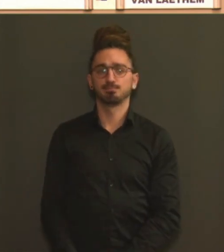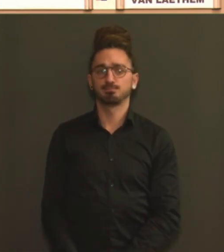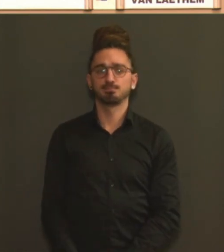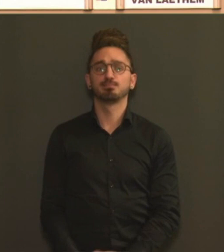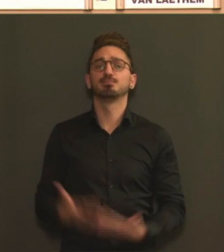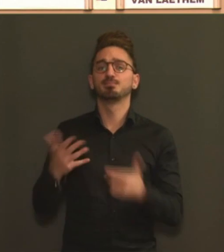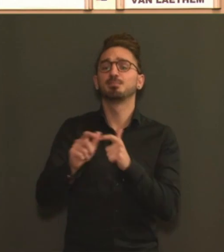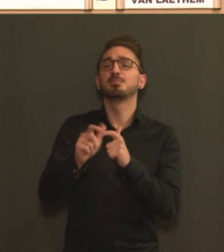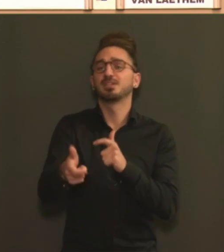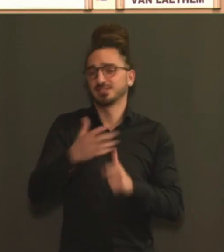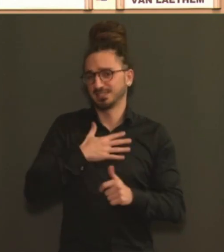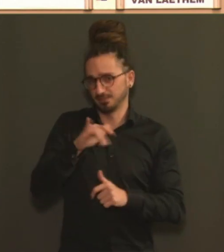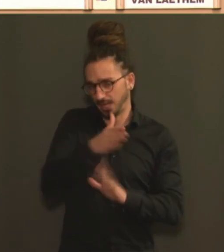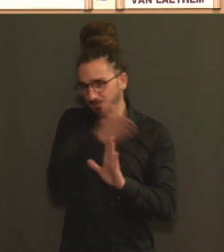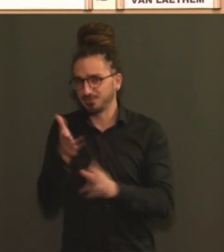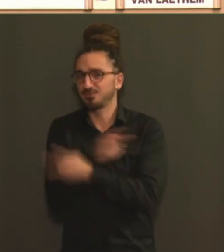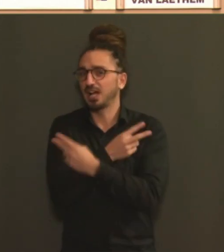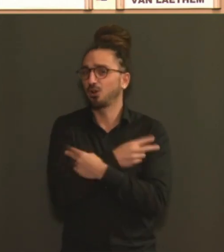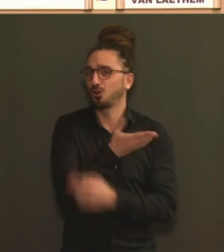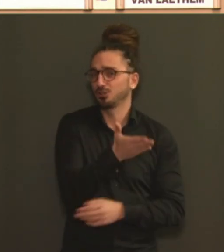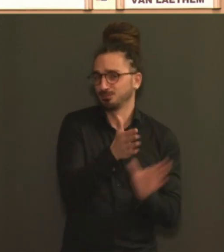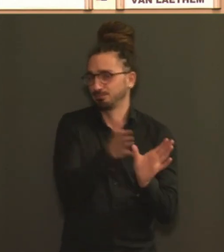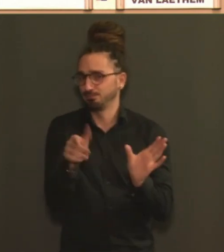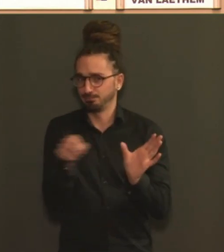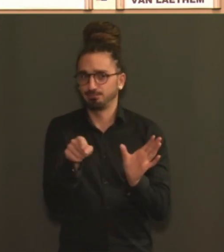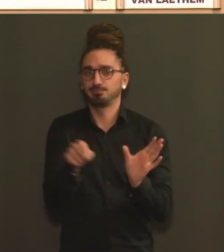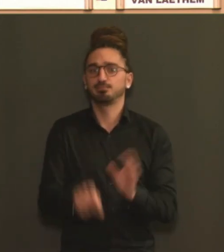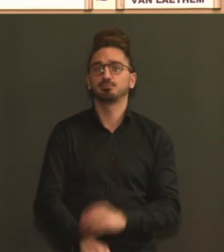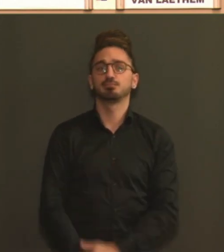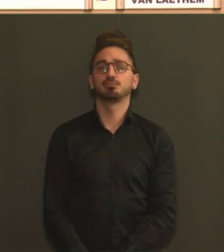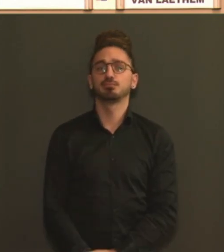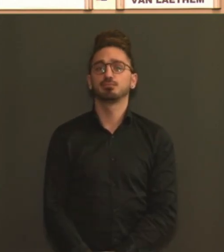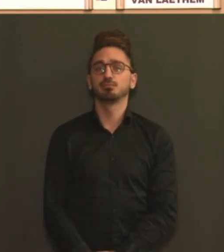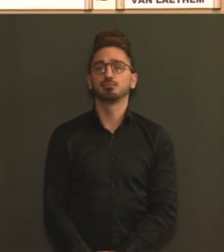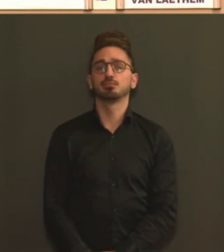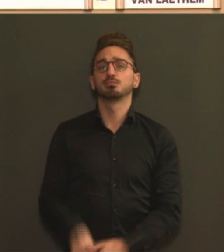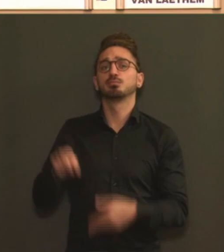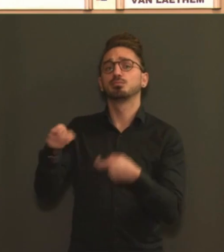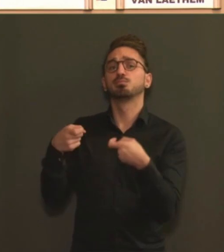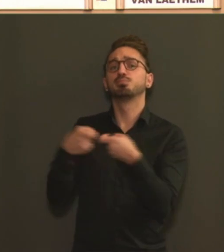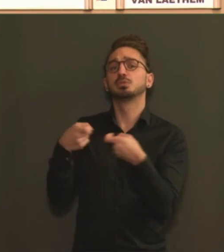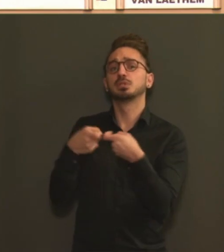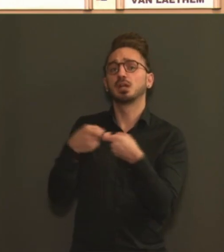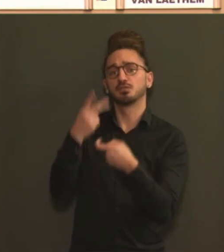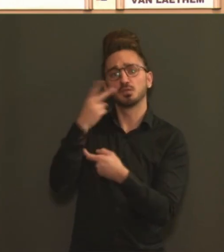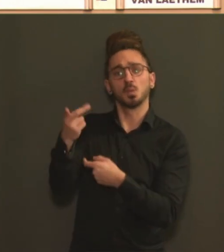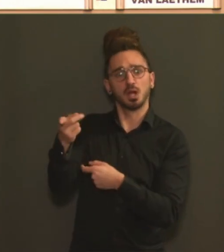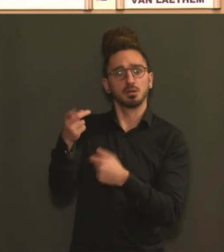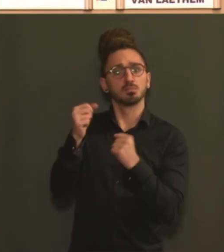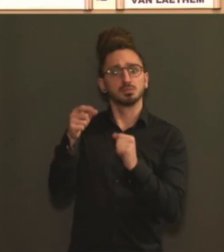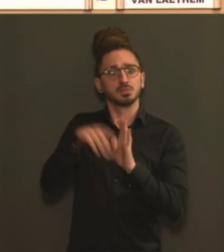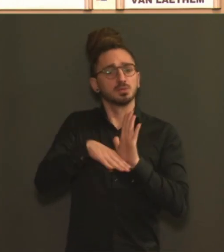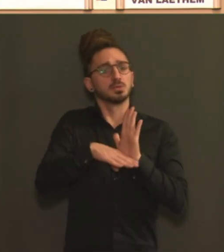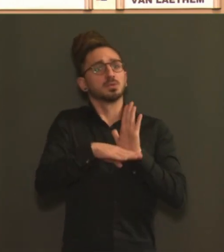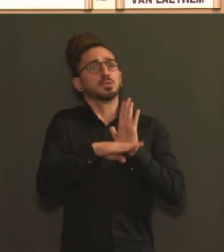L'augmentation à Bruxelles, importante comme on le dit, semble actuellement elle aussi se ralentir un peu, mais liée